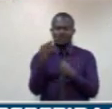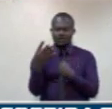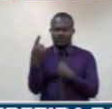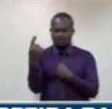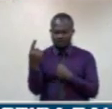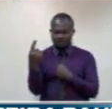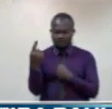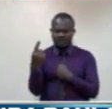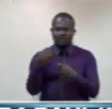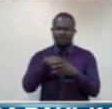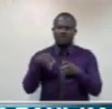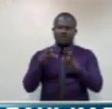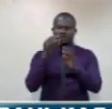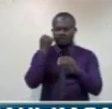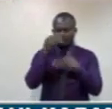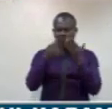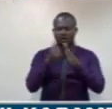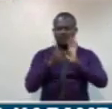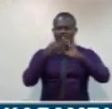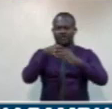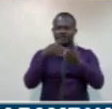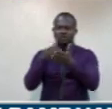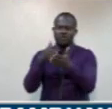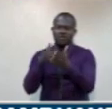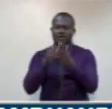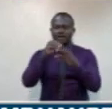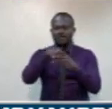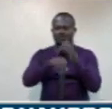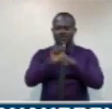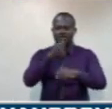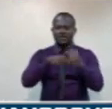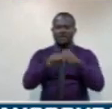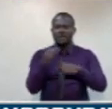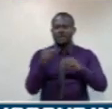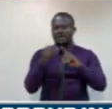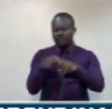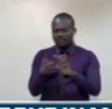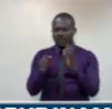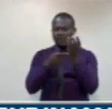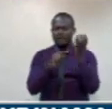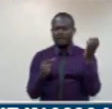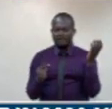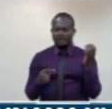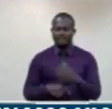56,841. Muri ubu buryo ngo nubwo hagaragayemo imbogamizi zirimo ibikorwa remezo by'ikoranabuhanga.